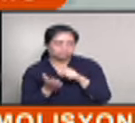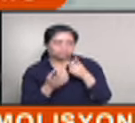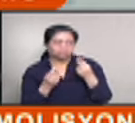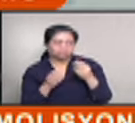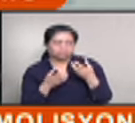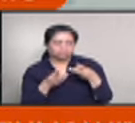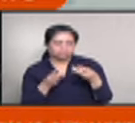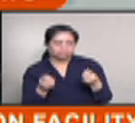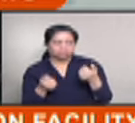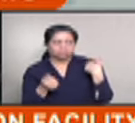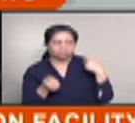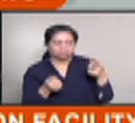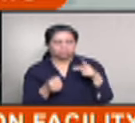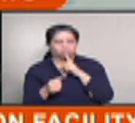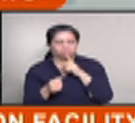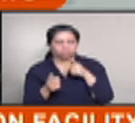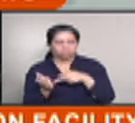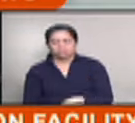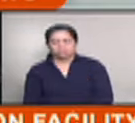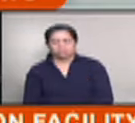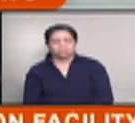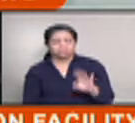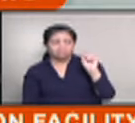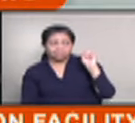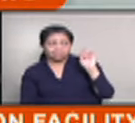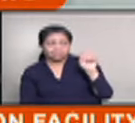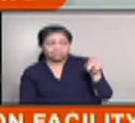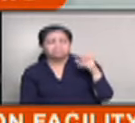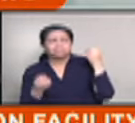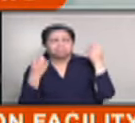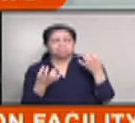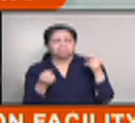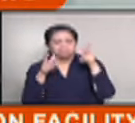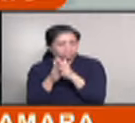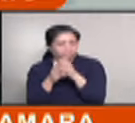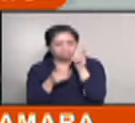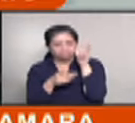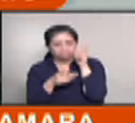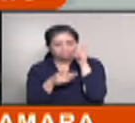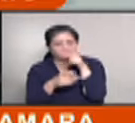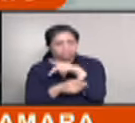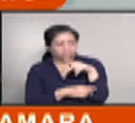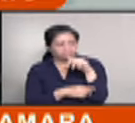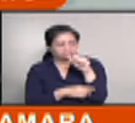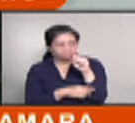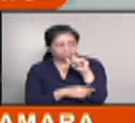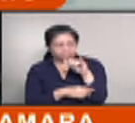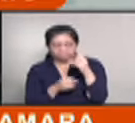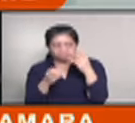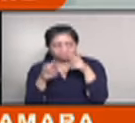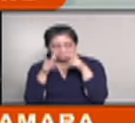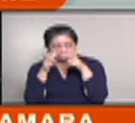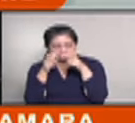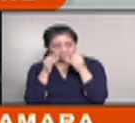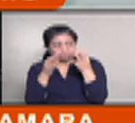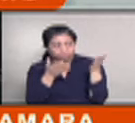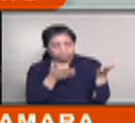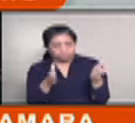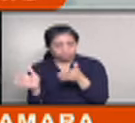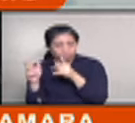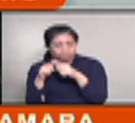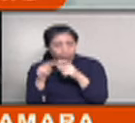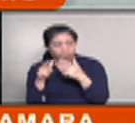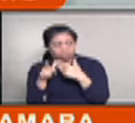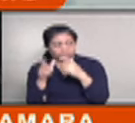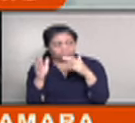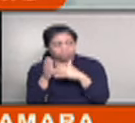paraan, sir, meron naman talaga eh. Remedyo. Sir, marami nakikinig sa atin ngayon sa Pasay. Ano po? Opo, opo. Kung may bala ka talagang